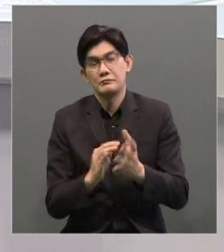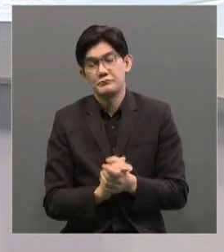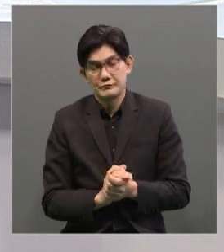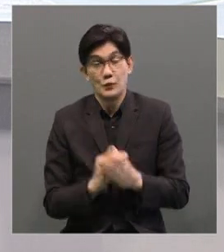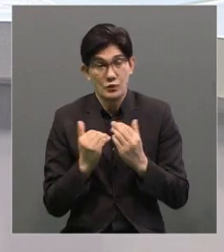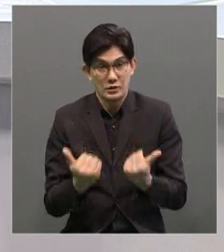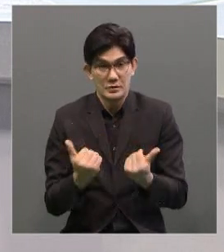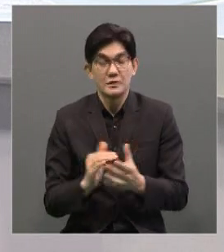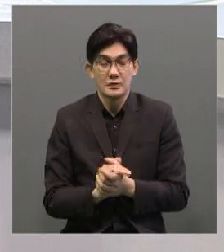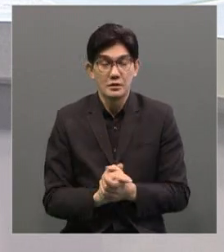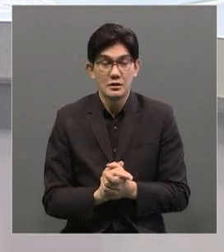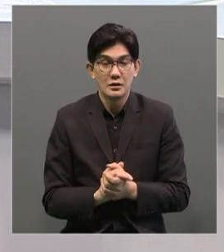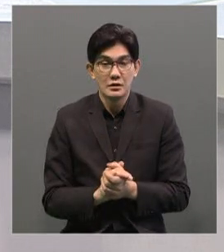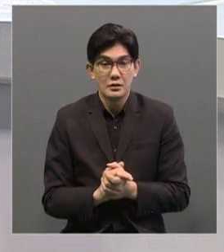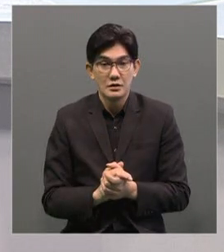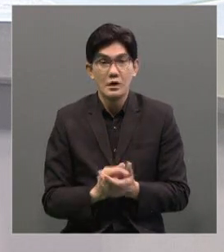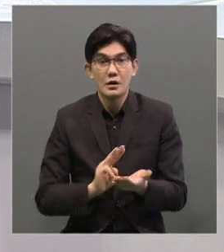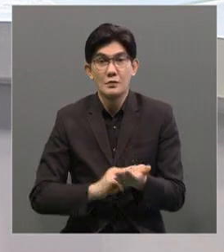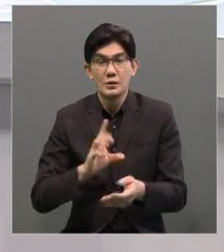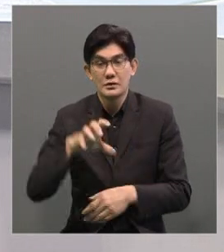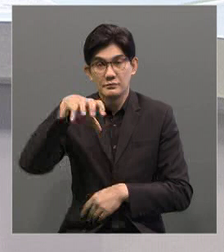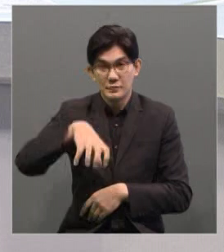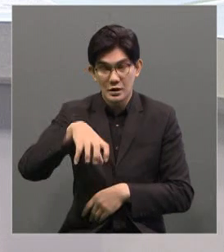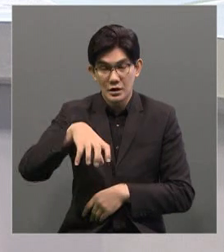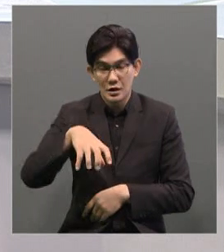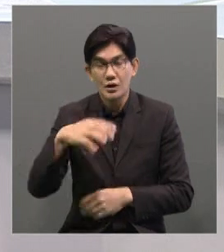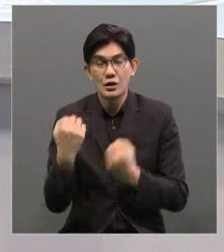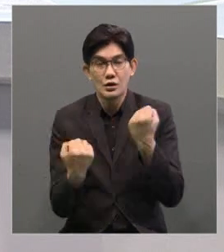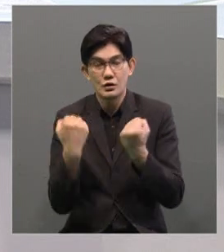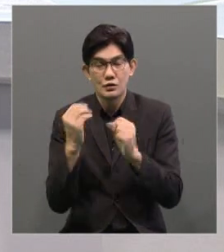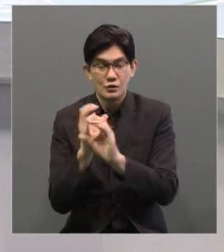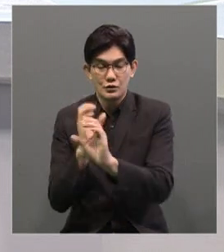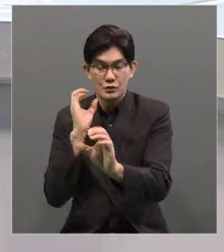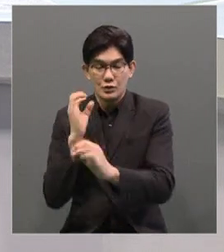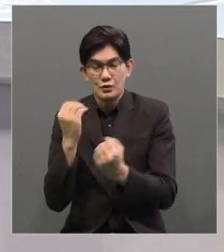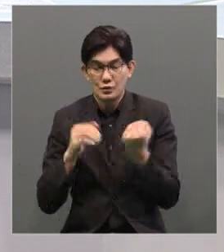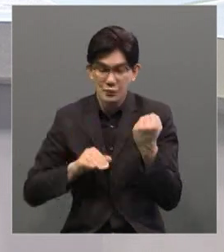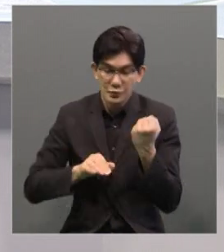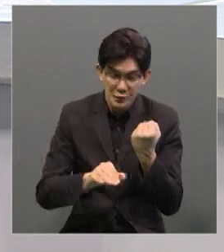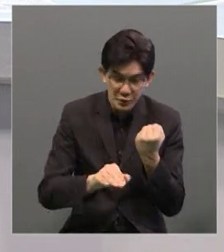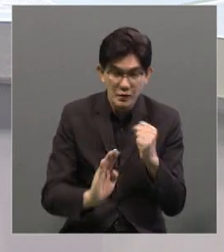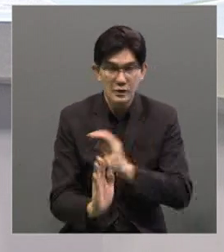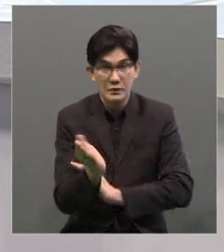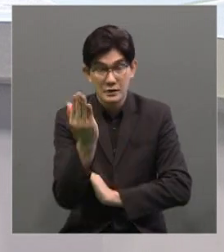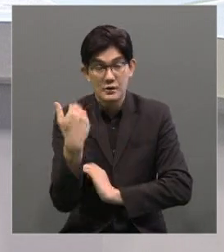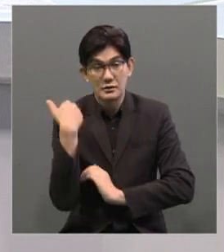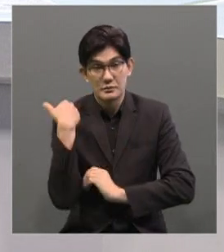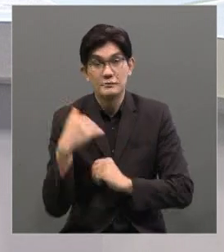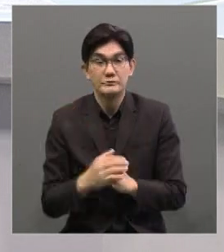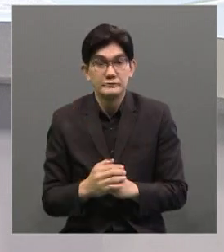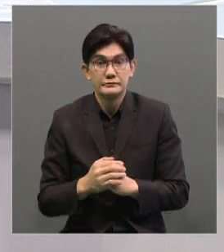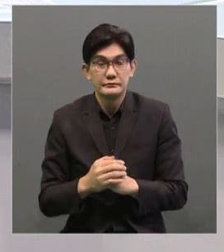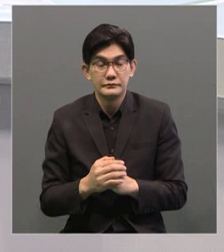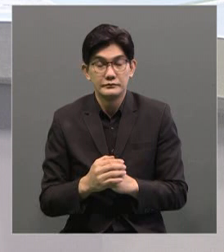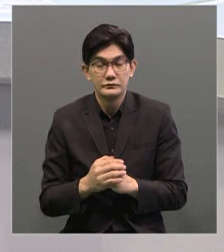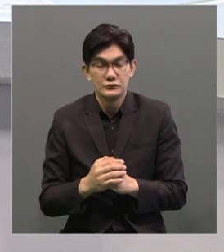ในวันนี้อย่างวันนี้ที่สถานีขนส่งหมอชิต2ก็มีรถที่เข้าเทียบชานชาลาในช่วงเช้าก็จะเป็นรถมินิบัสค่ะที่เขาจะ